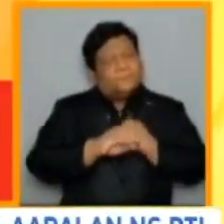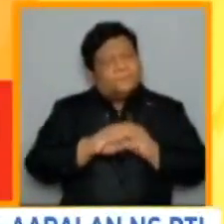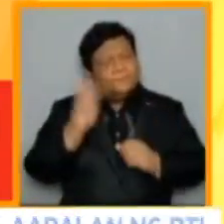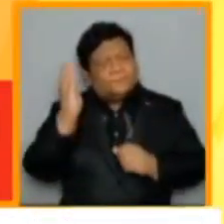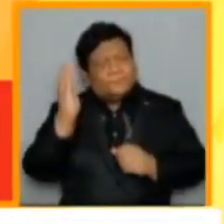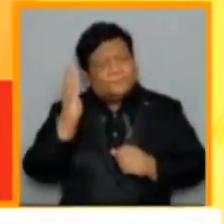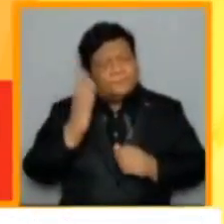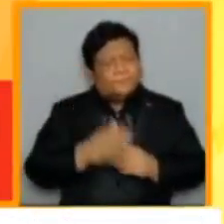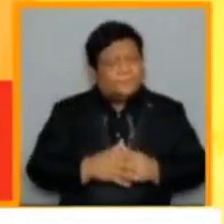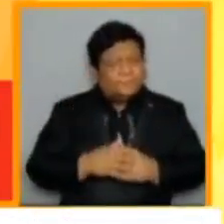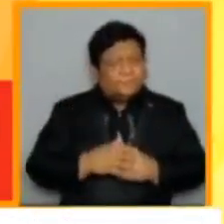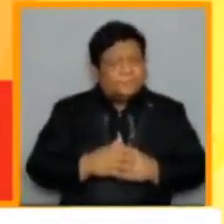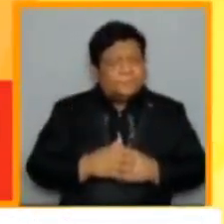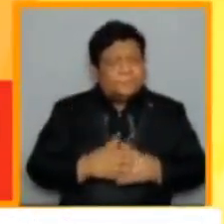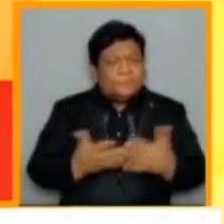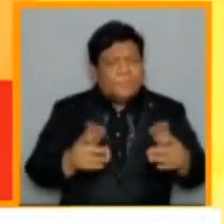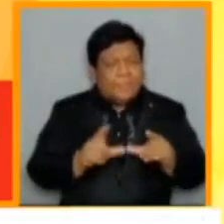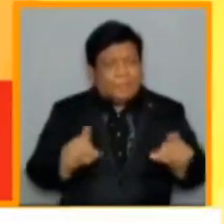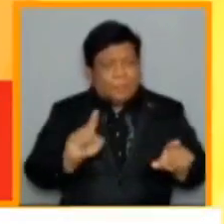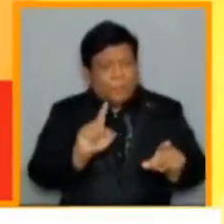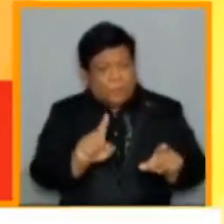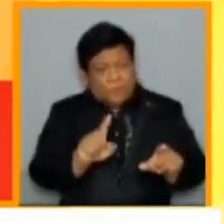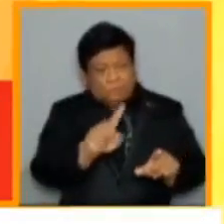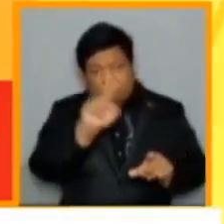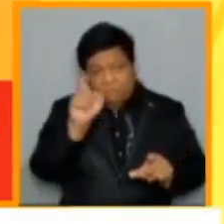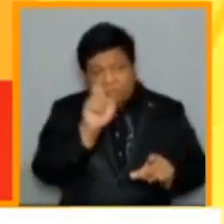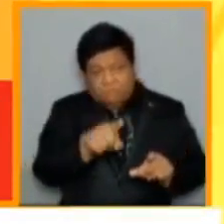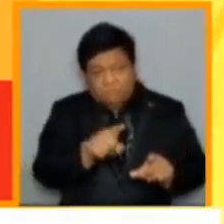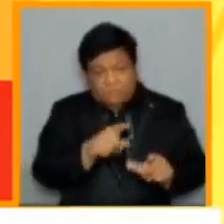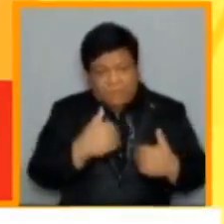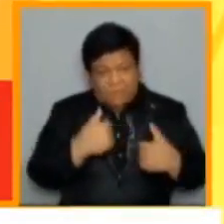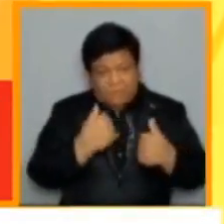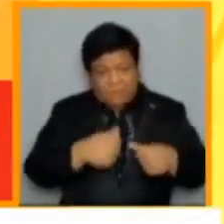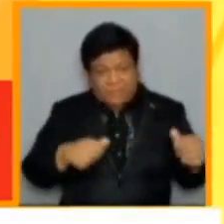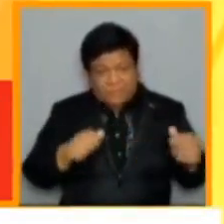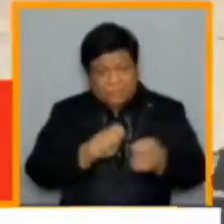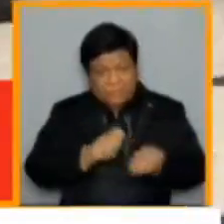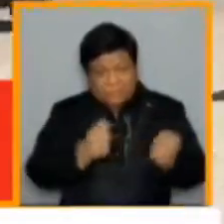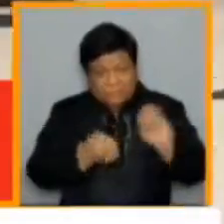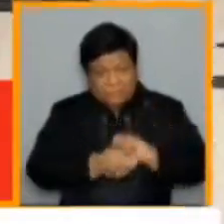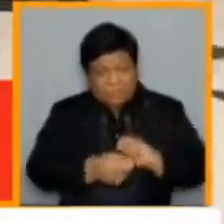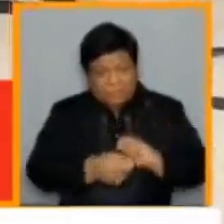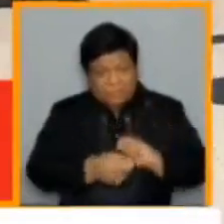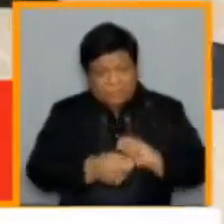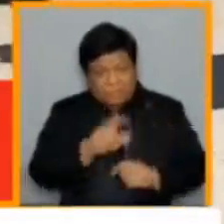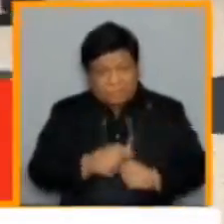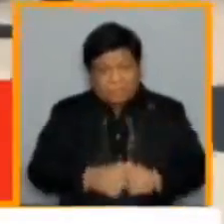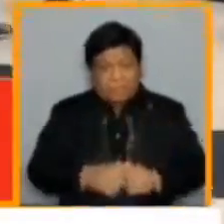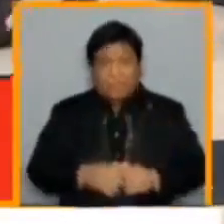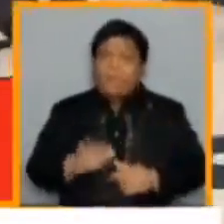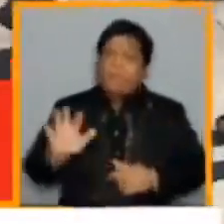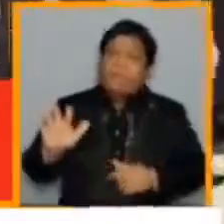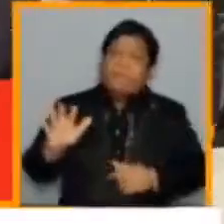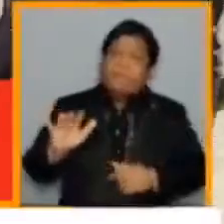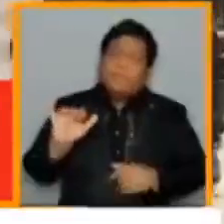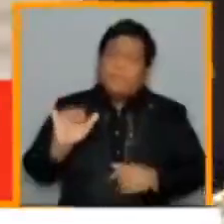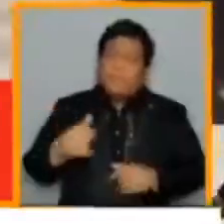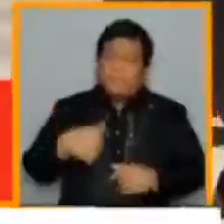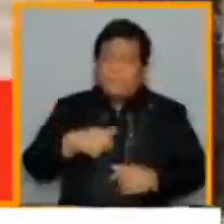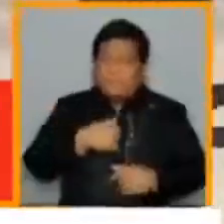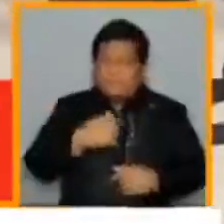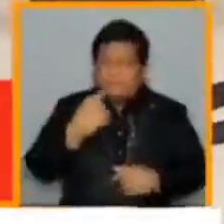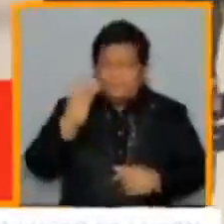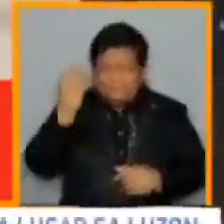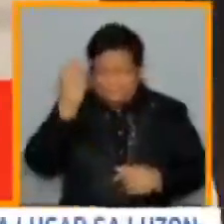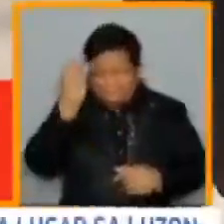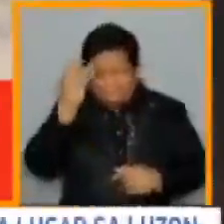may pagbabago po ba na makikita tayo, Usec Densing? Yun po ang aming inaalala, no, sa DILG, sa ibang ahensya,